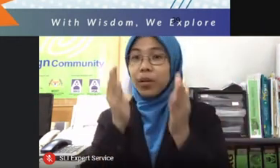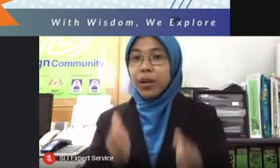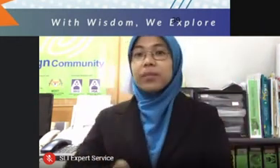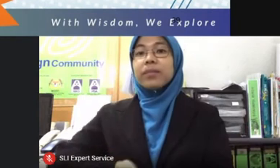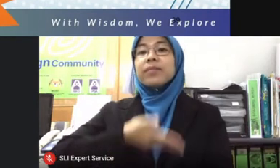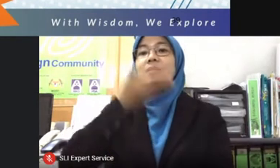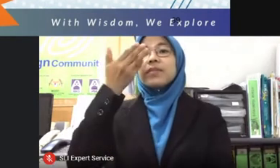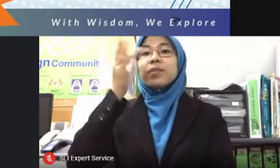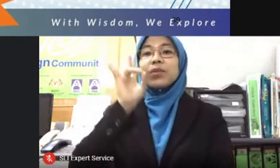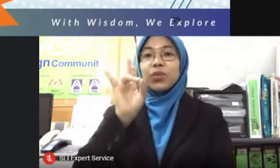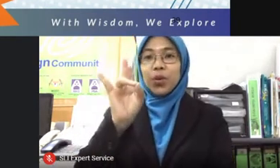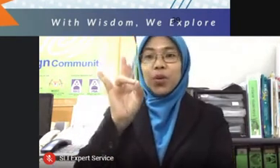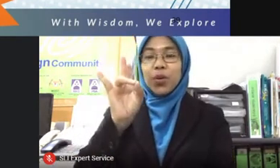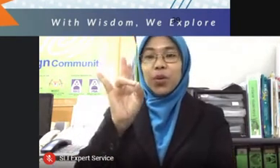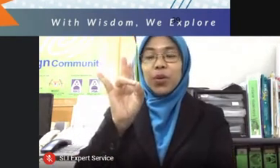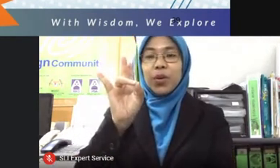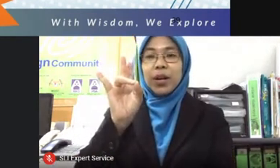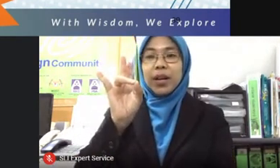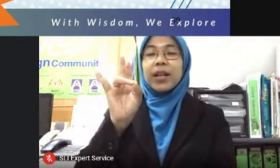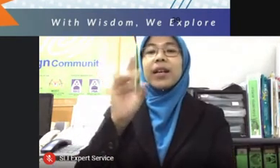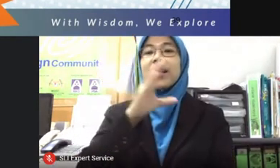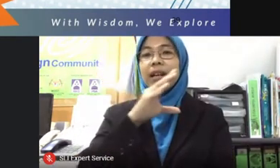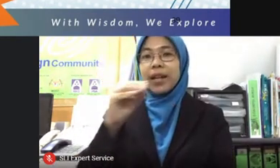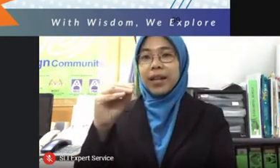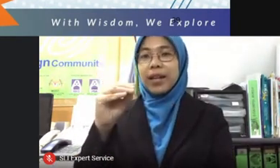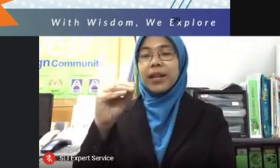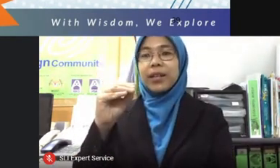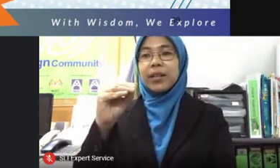nafas 7, 1, 2, 3 tarik.